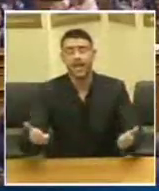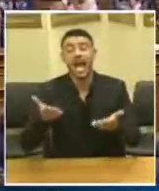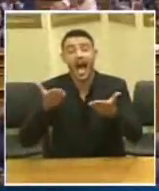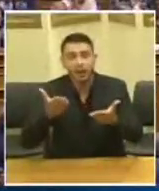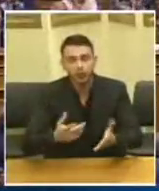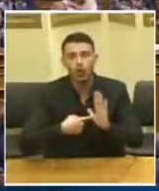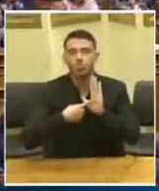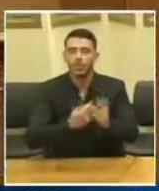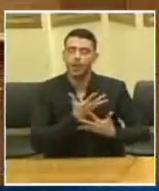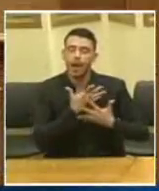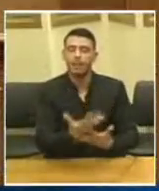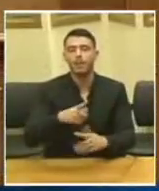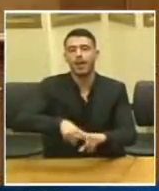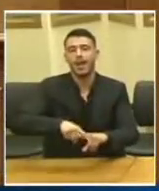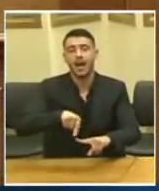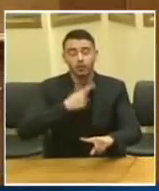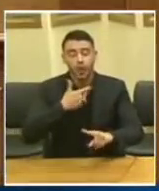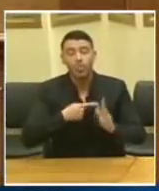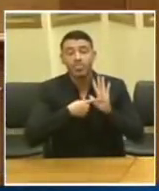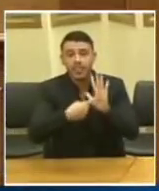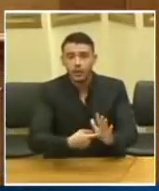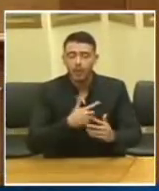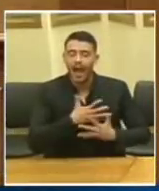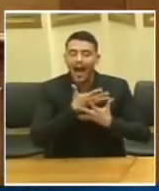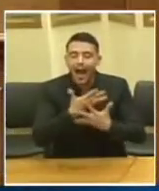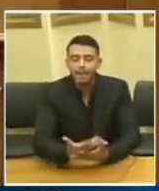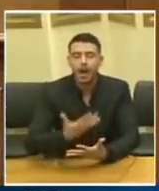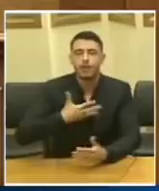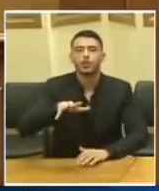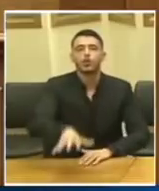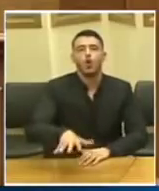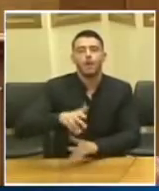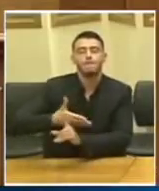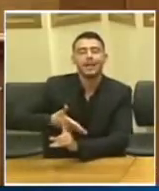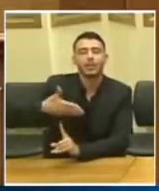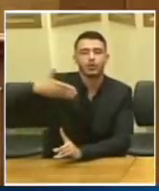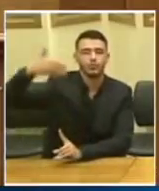Αυτό είναι πατριωτικό όραμα και αίσθηση εθνικής αυτοπεποίθησης.